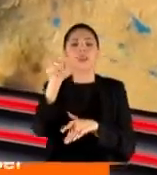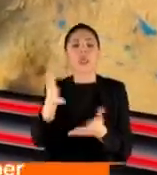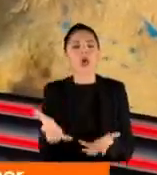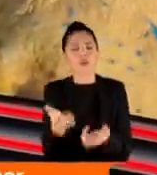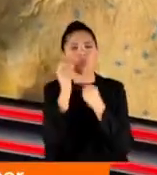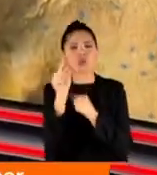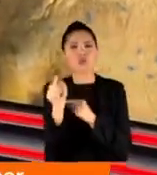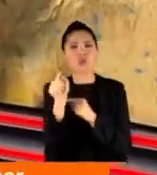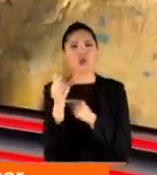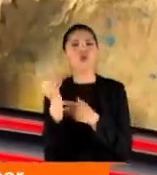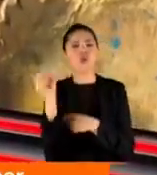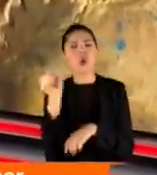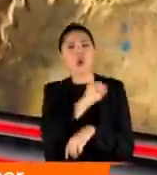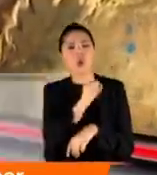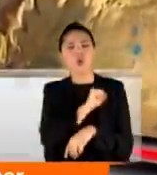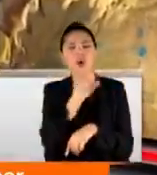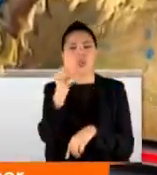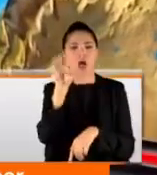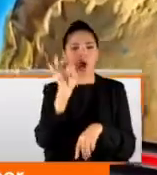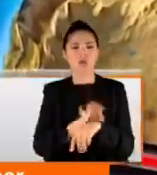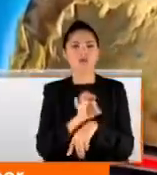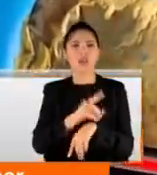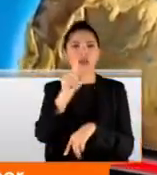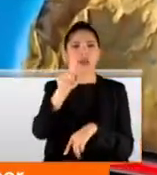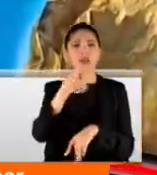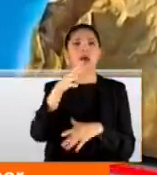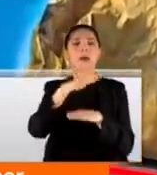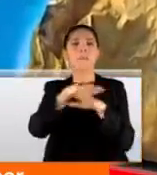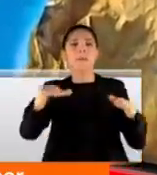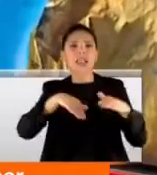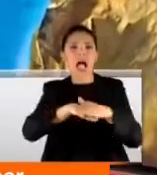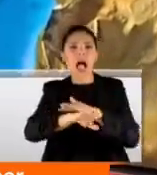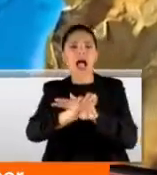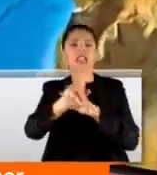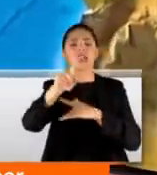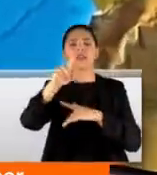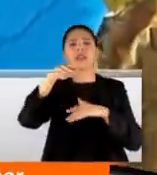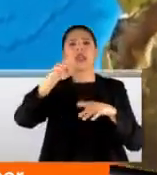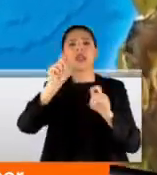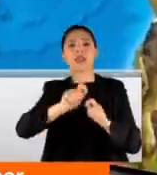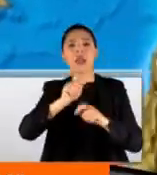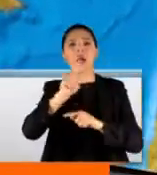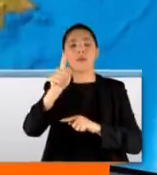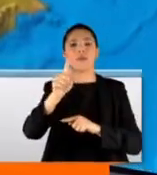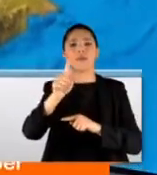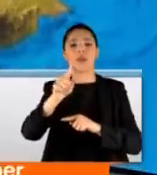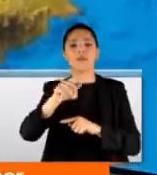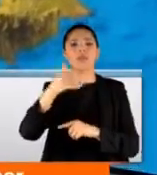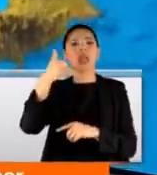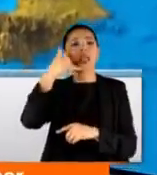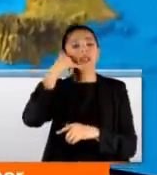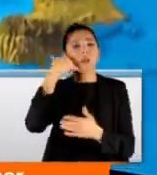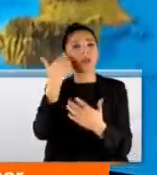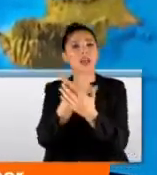kurtulmuştu. Öyle korkmuşlardı ki tabii doğal olarak. O an masaların altına saklanmaktan başka yapabilecekleri bir şey yoktu. Ve cep